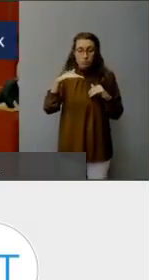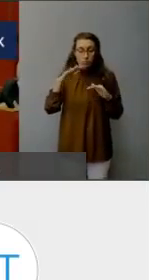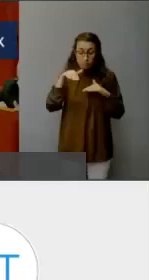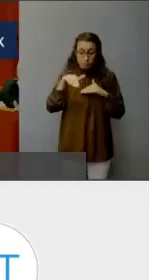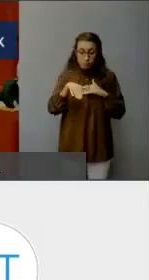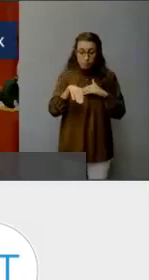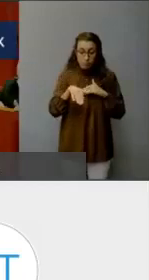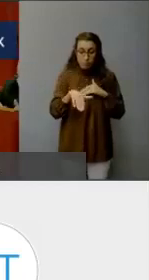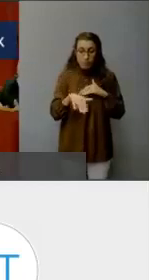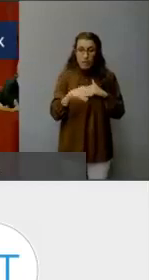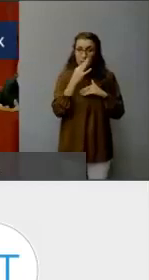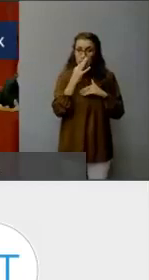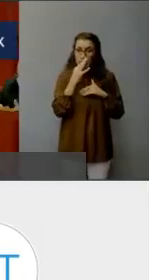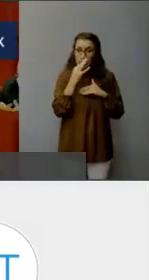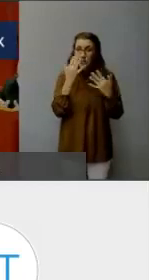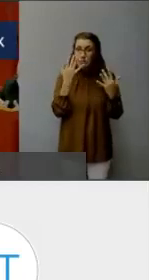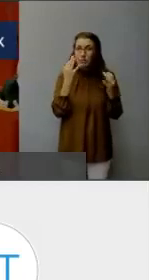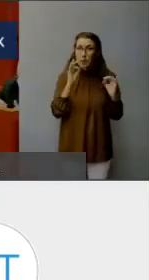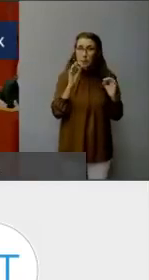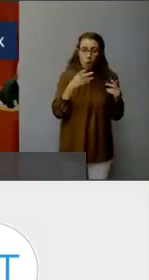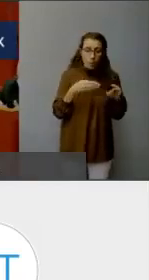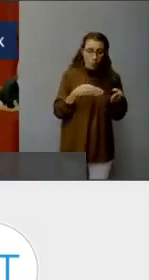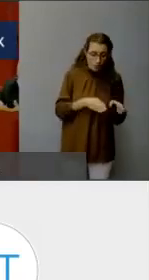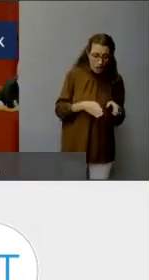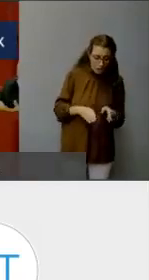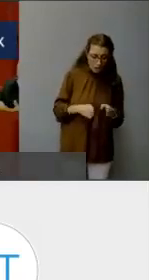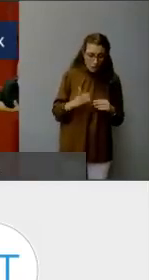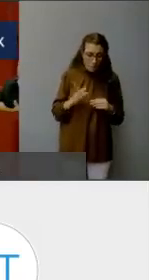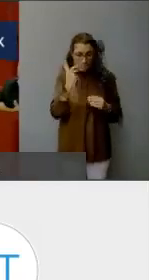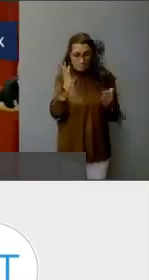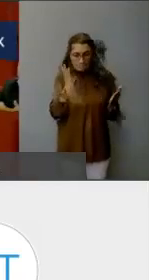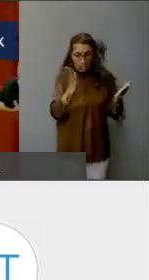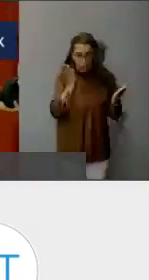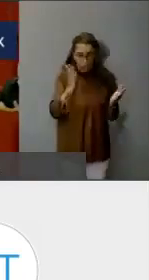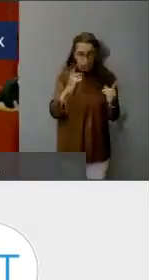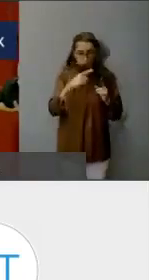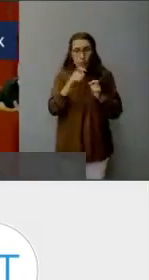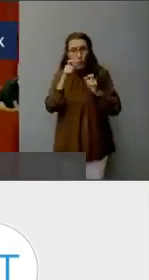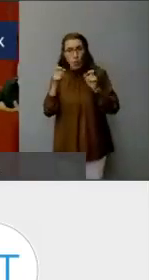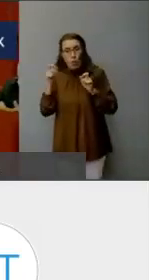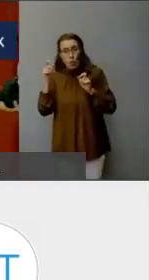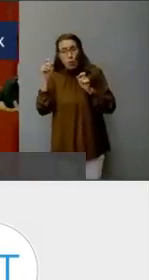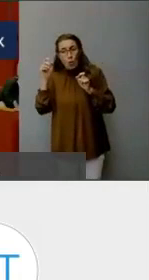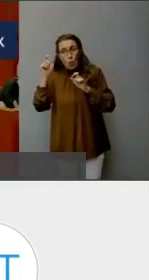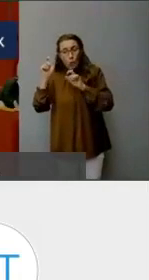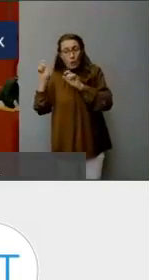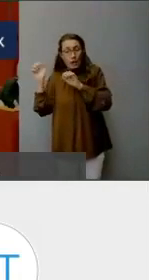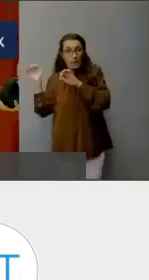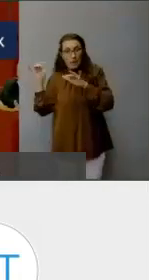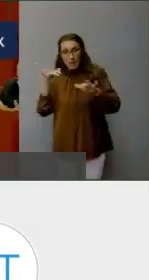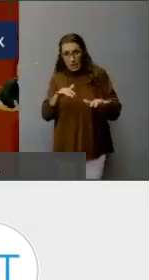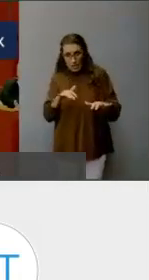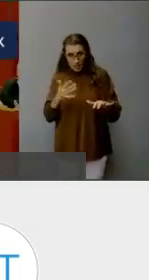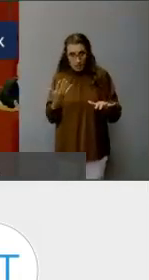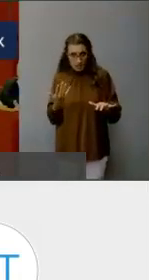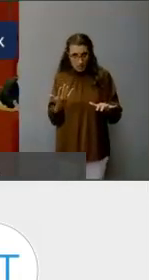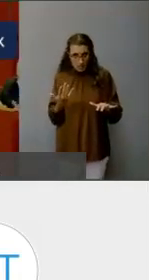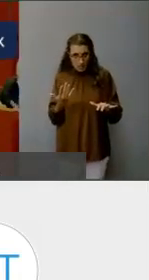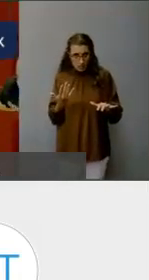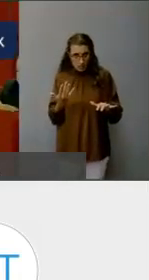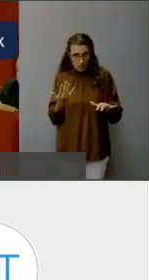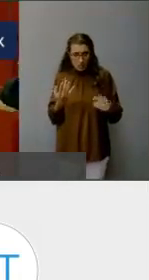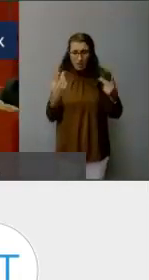immigrati ed emigrati quindi è un trend che è iniziato tempo fa ed è legato in parte alla vicenda